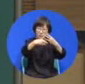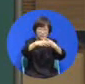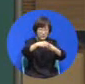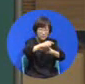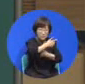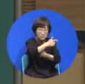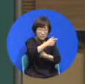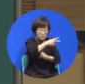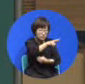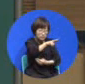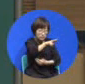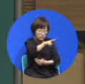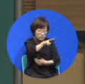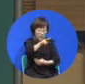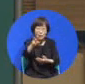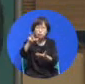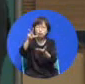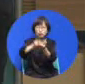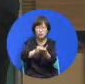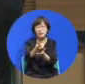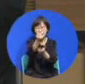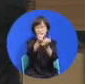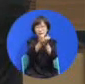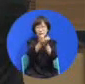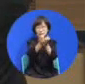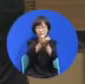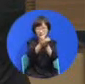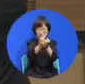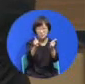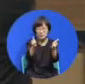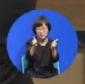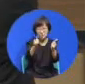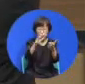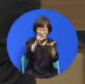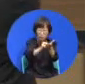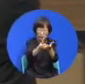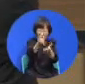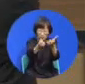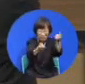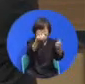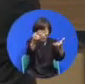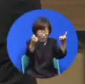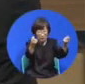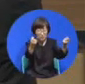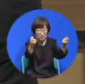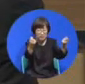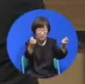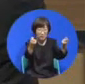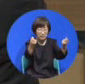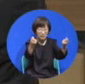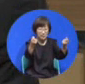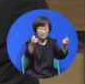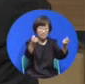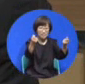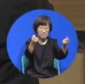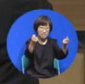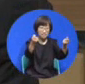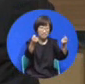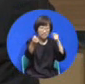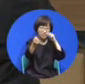있어요. Among the students, the remnants that come, there are many who have realistic problems.